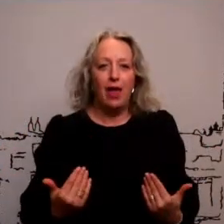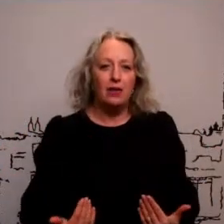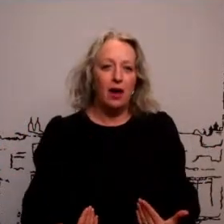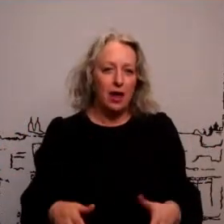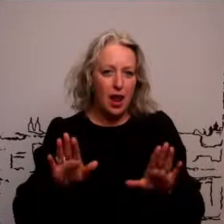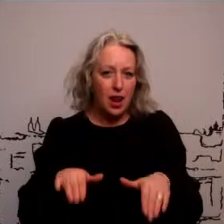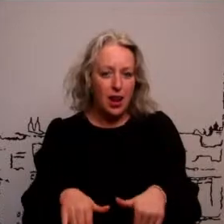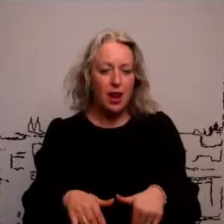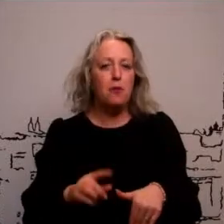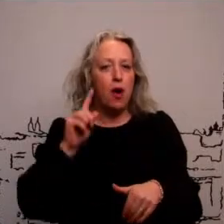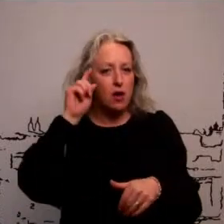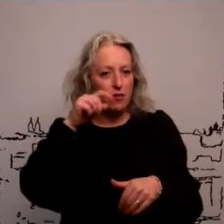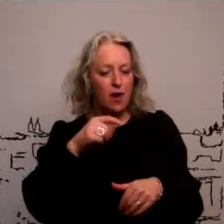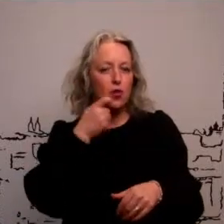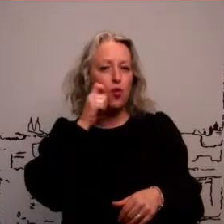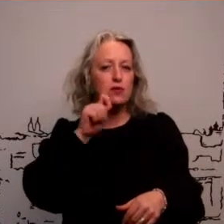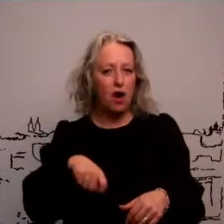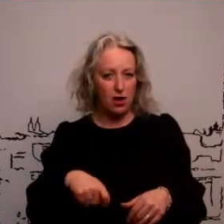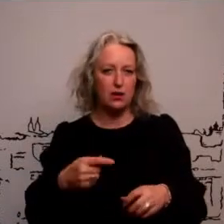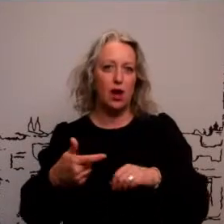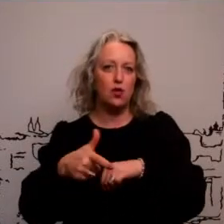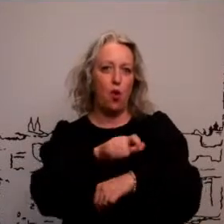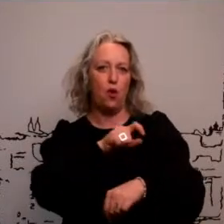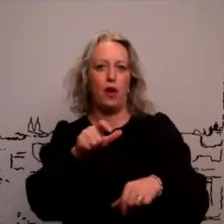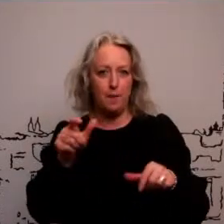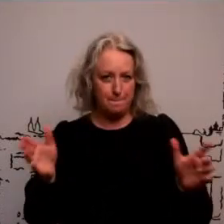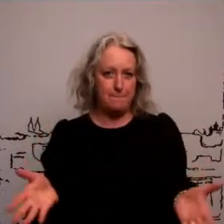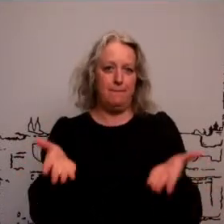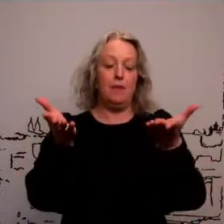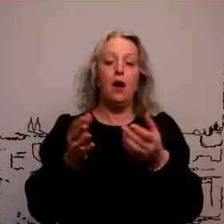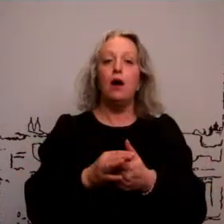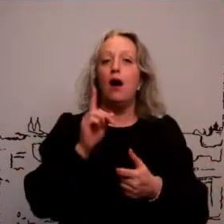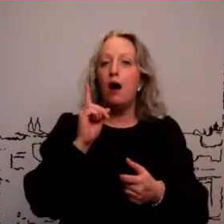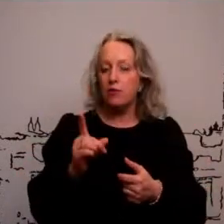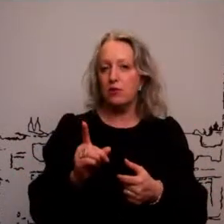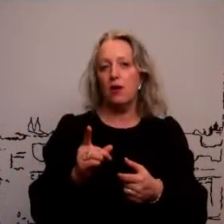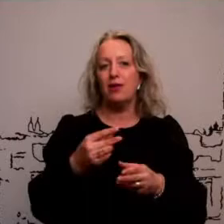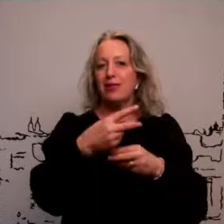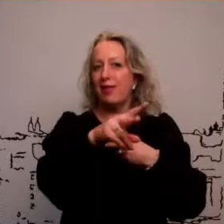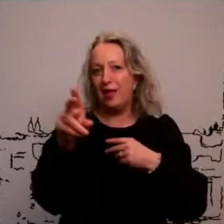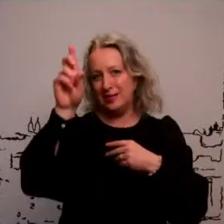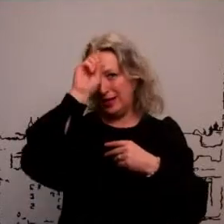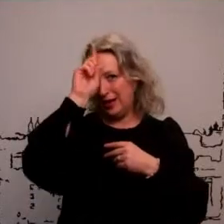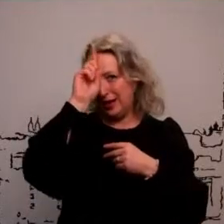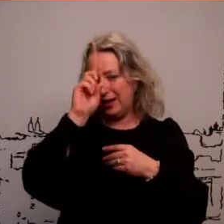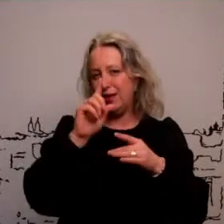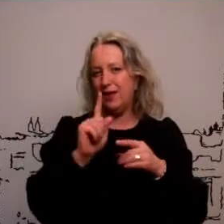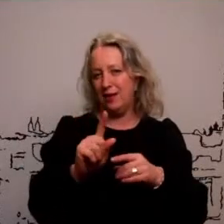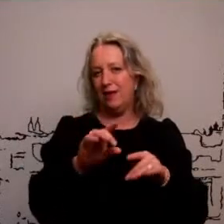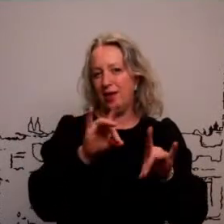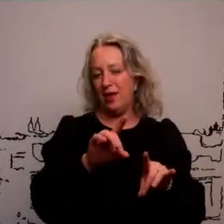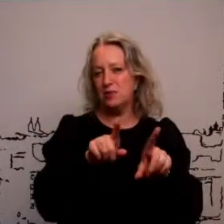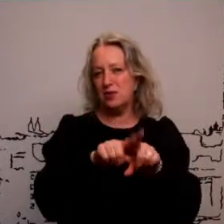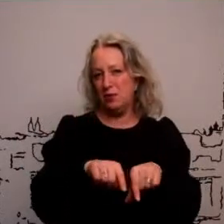ilmselt selles mõttes Ukraina rohkem pildis, aga ma ikkagi ei välista ka kõiki teisi riike, kes siia